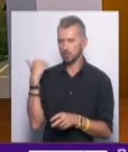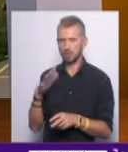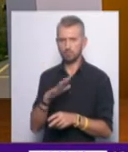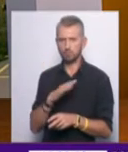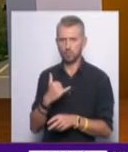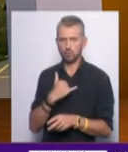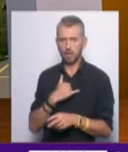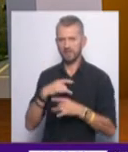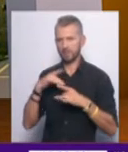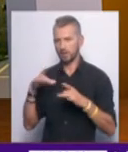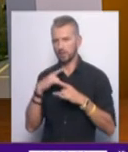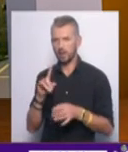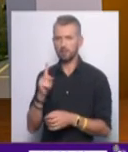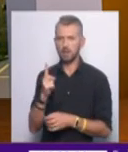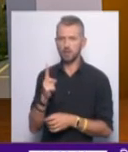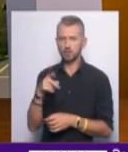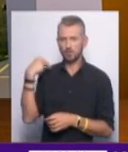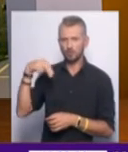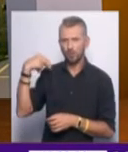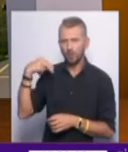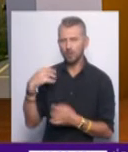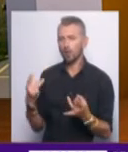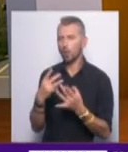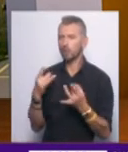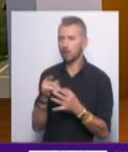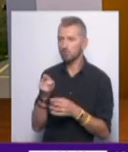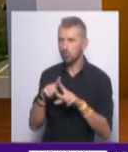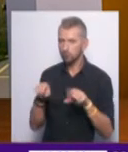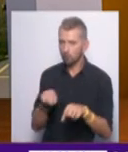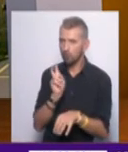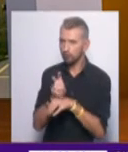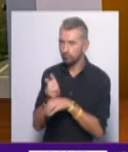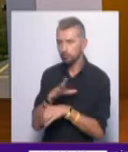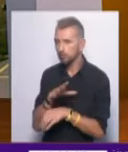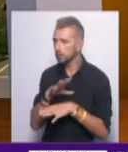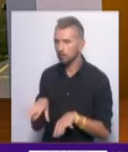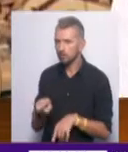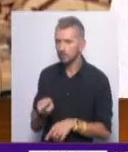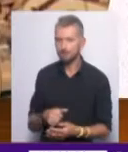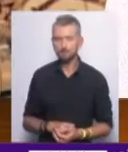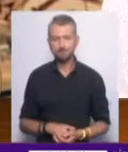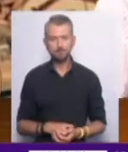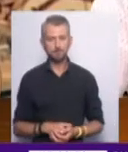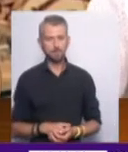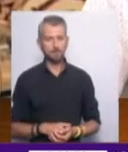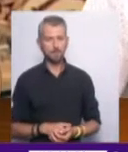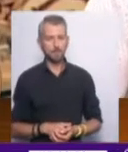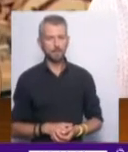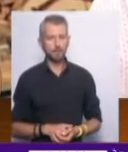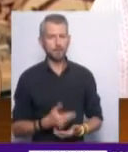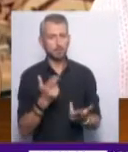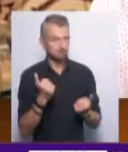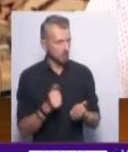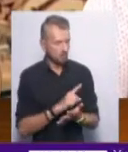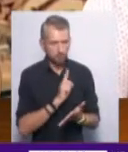нас свята першого дзвоника. Розкажіть, чи відвідували ви школи на вашому окрузі? Так,